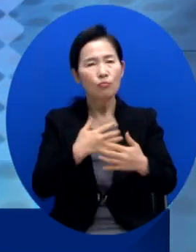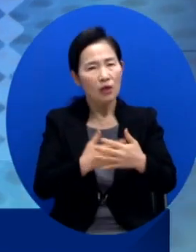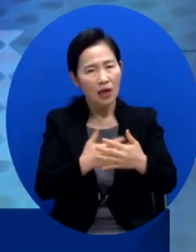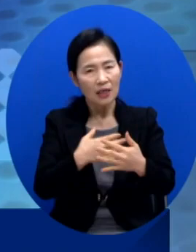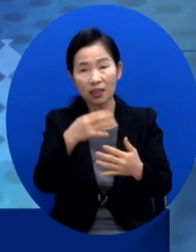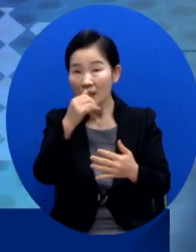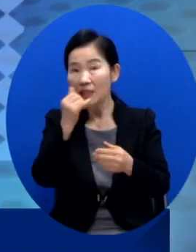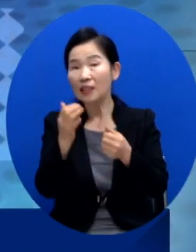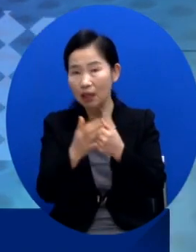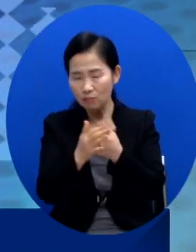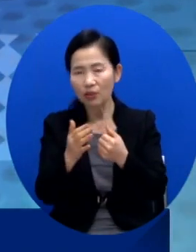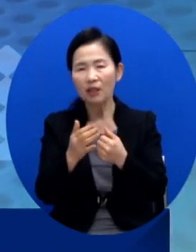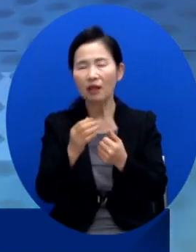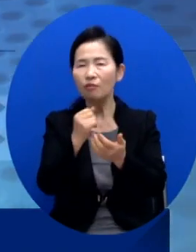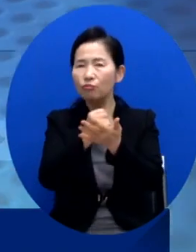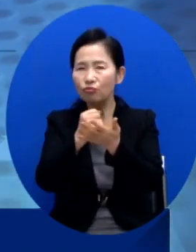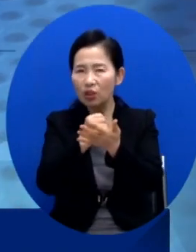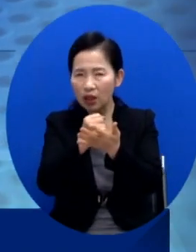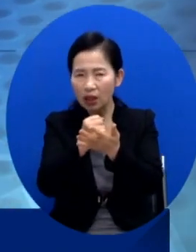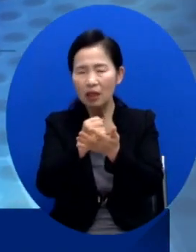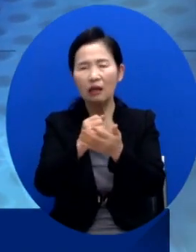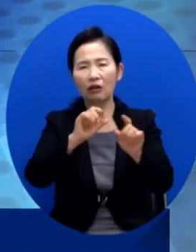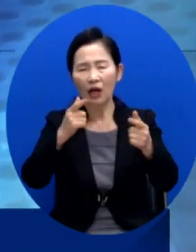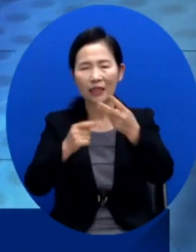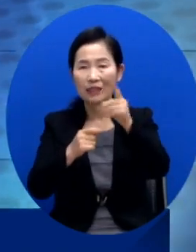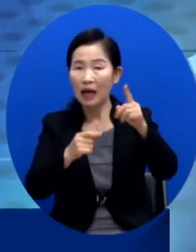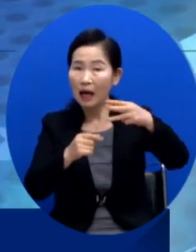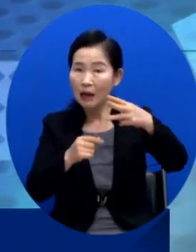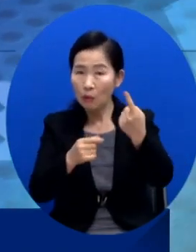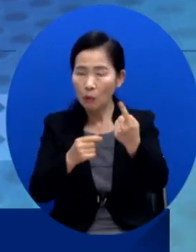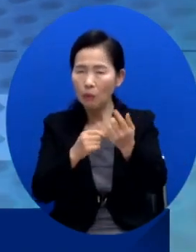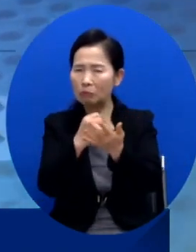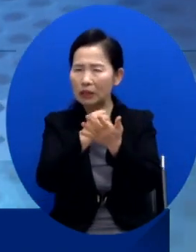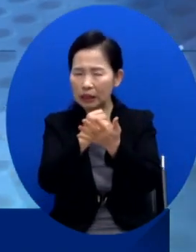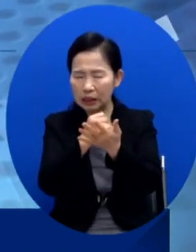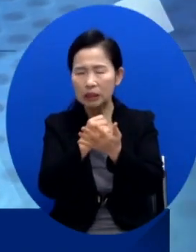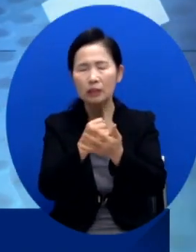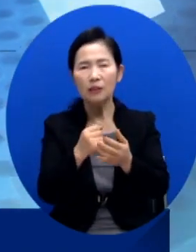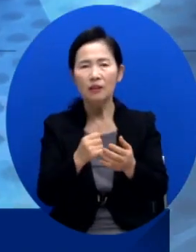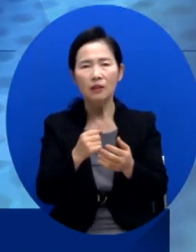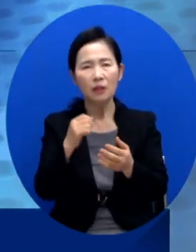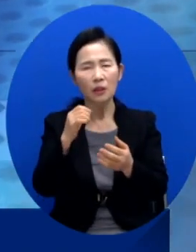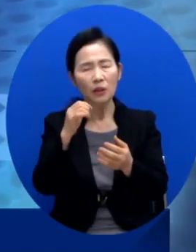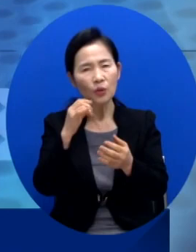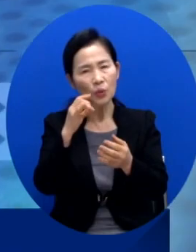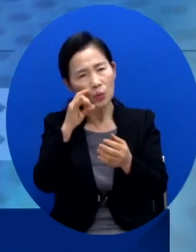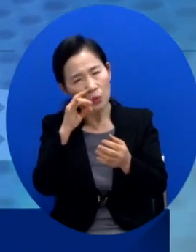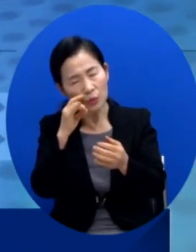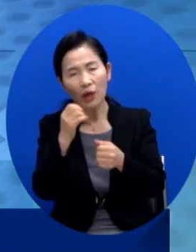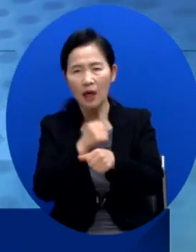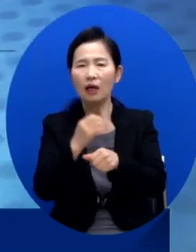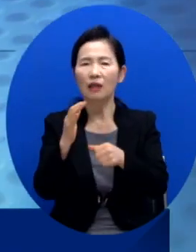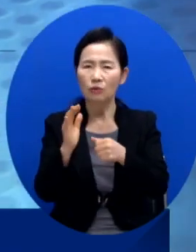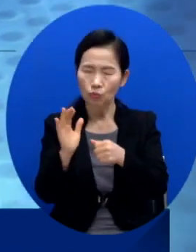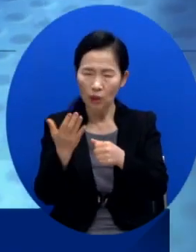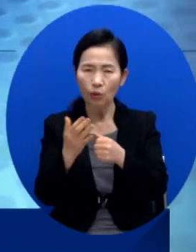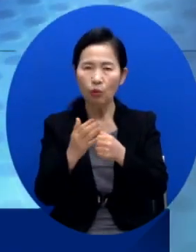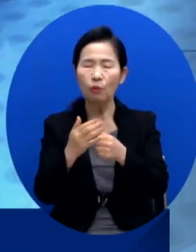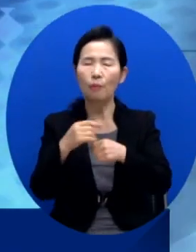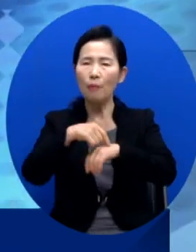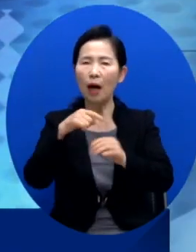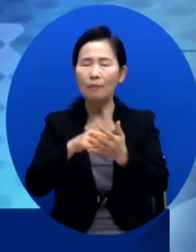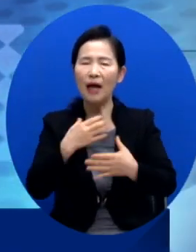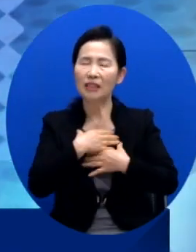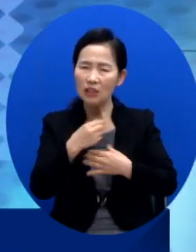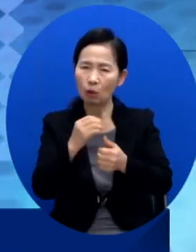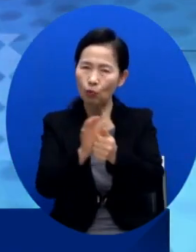없다 보니 운세, 뭐 타로점 이런 미신에 의존하면서 그렇게라도 심리적으로 안정을 찾고 위안을 얻으려는